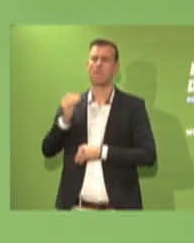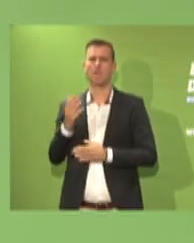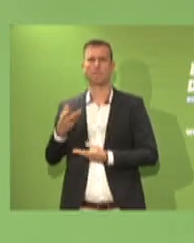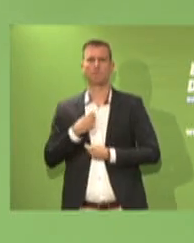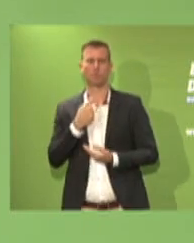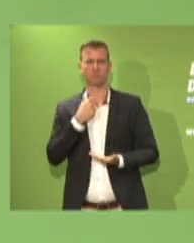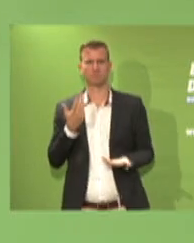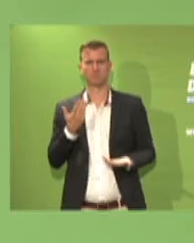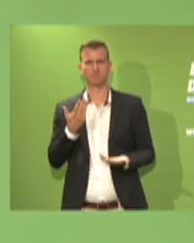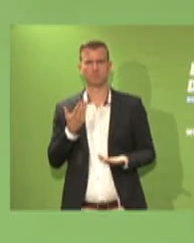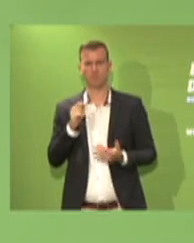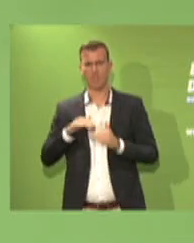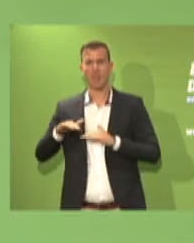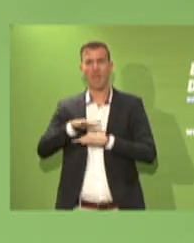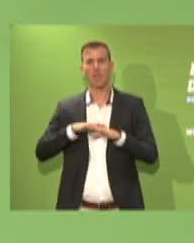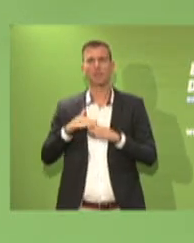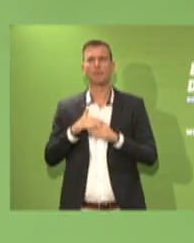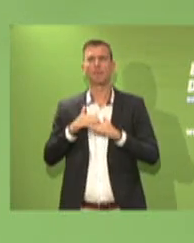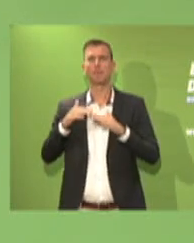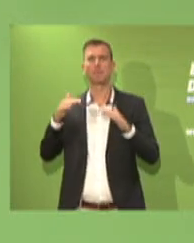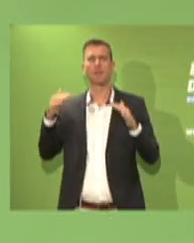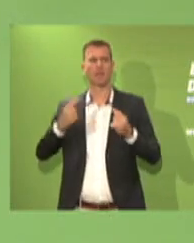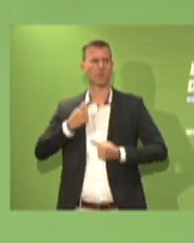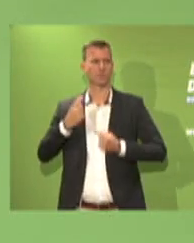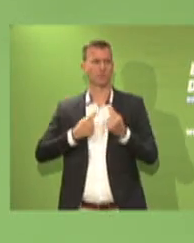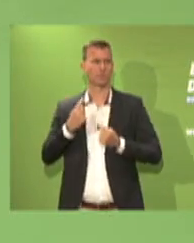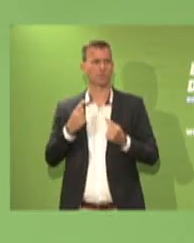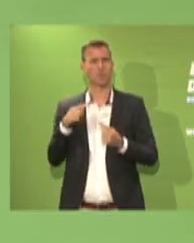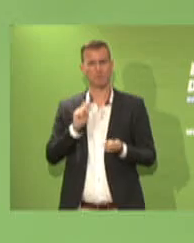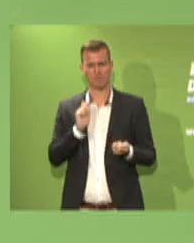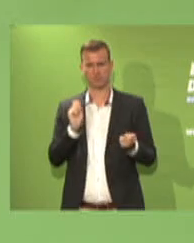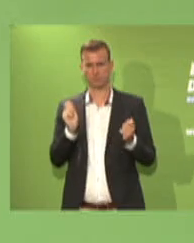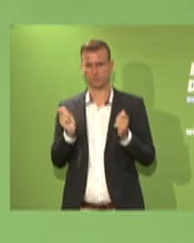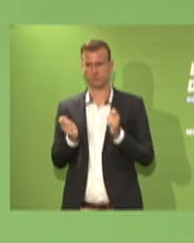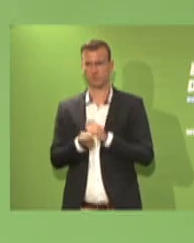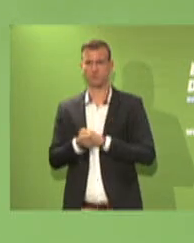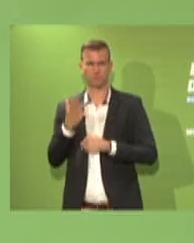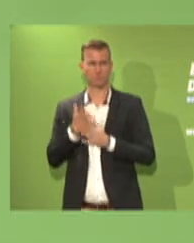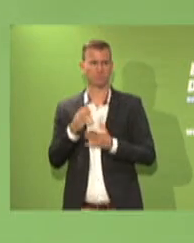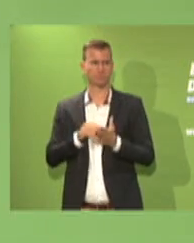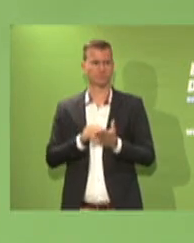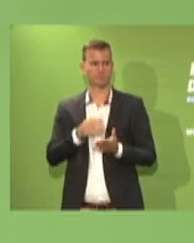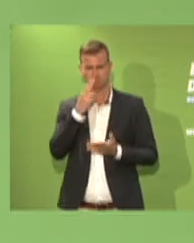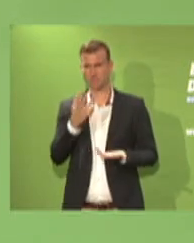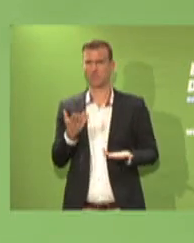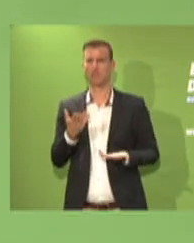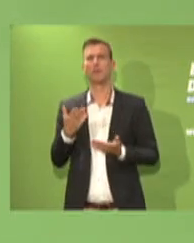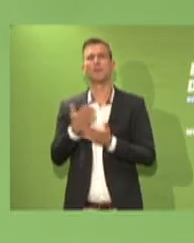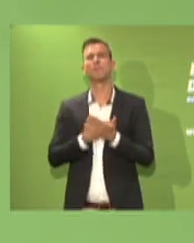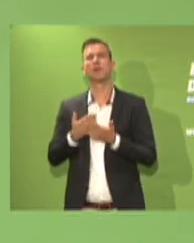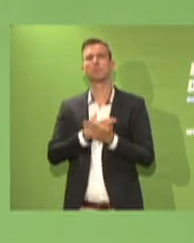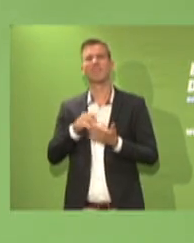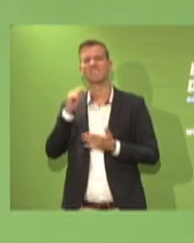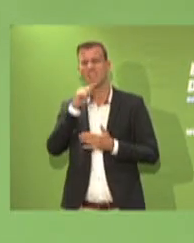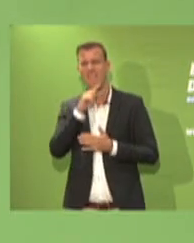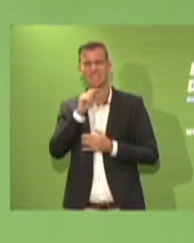sagen, das Land wird grüner, das ist ein Prozess, den wir jetzt schon seit einigen Jahren beobachten und wir haben das eben nochmal gehört, dass zum Beispiel weiße